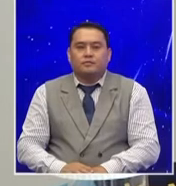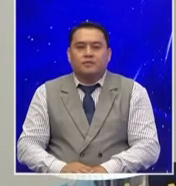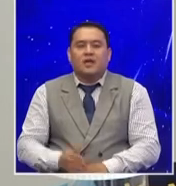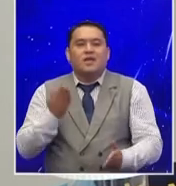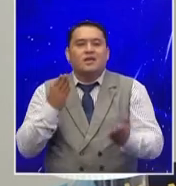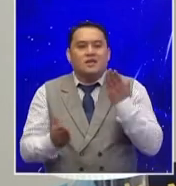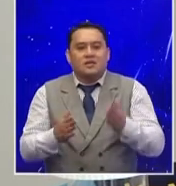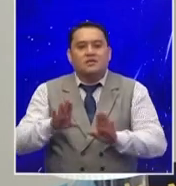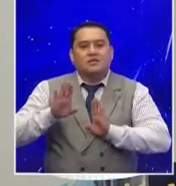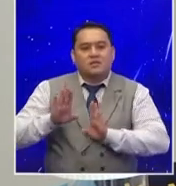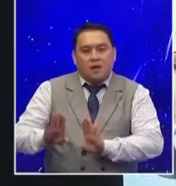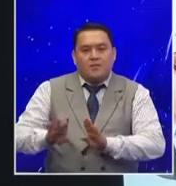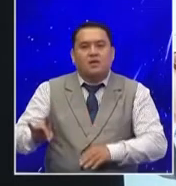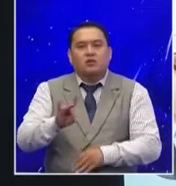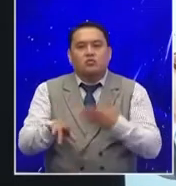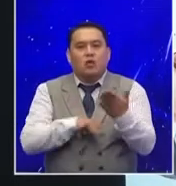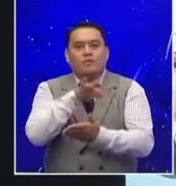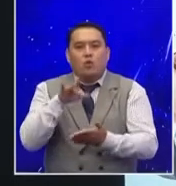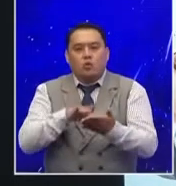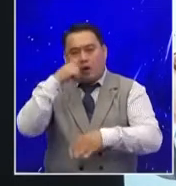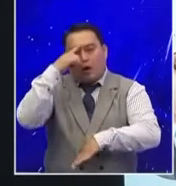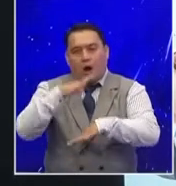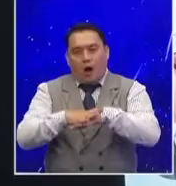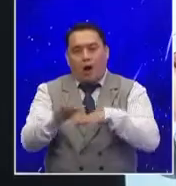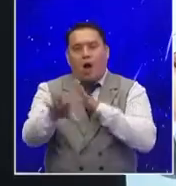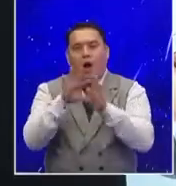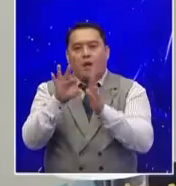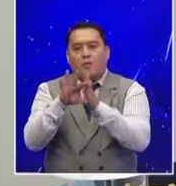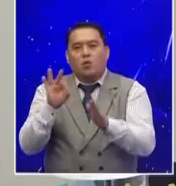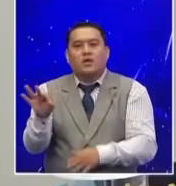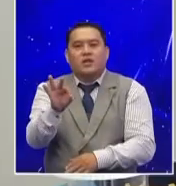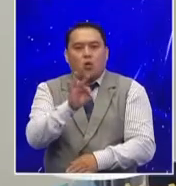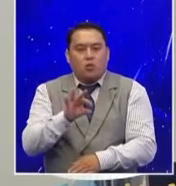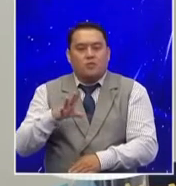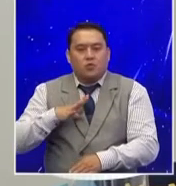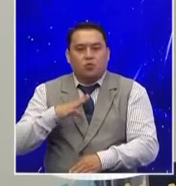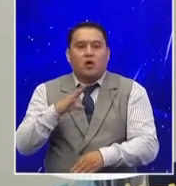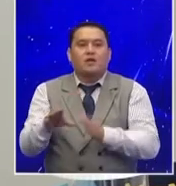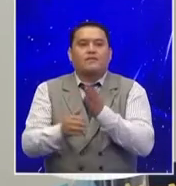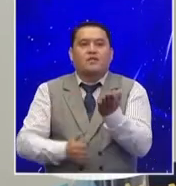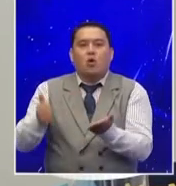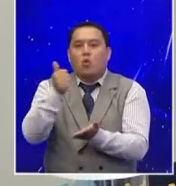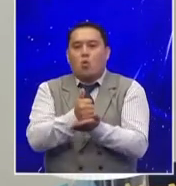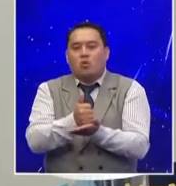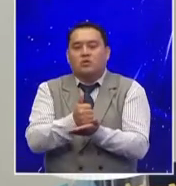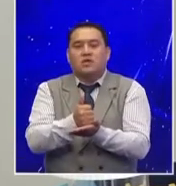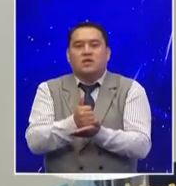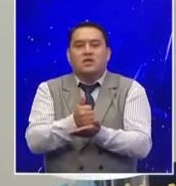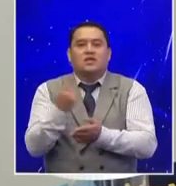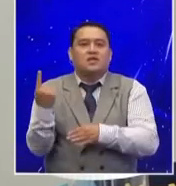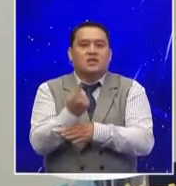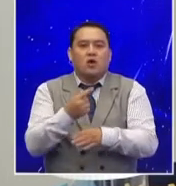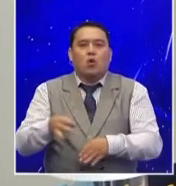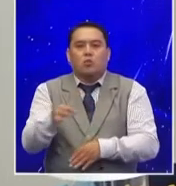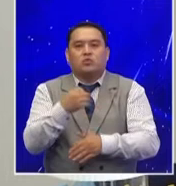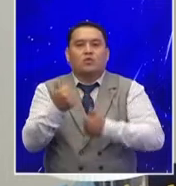Если раньше заместители районных и городских акимов проходили отбор в регионах, то отныне они будут назначаться на должность посредством единого